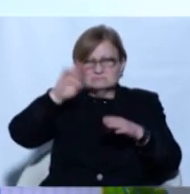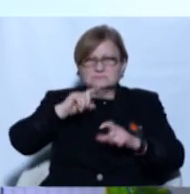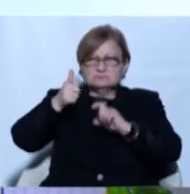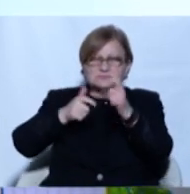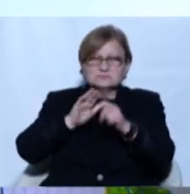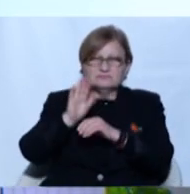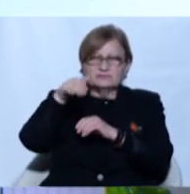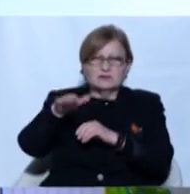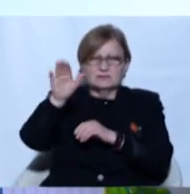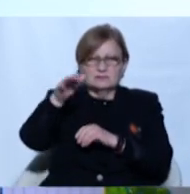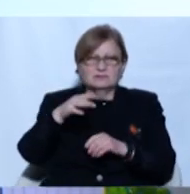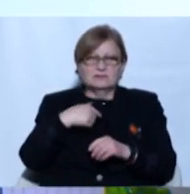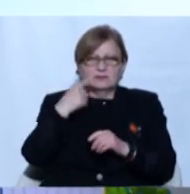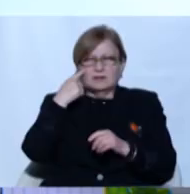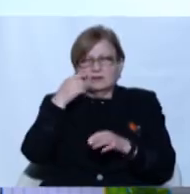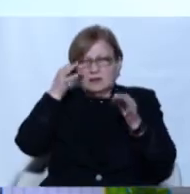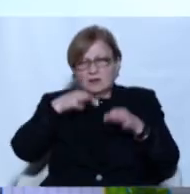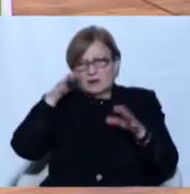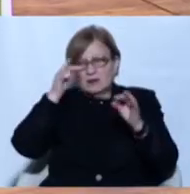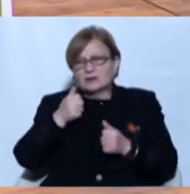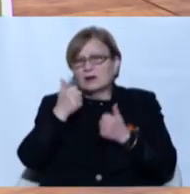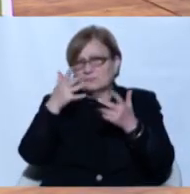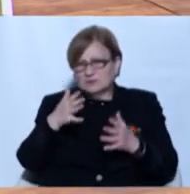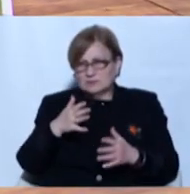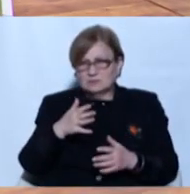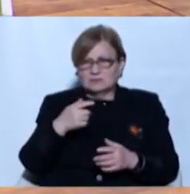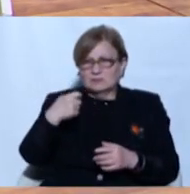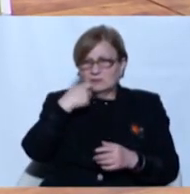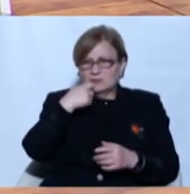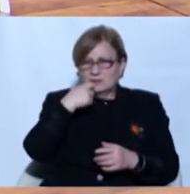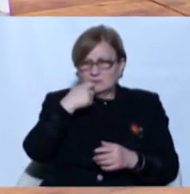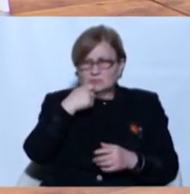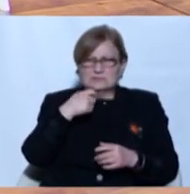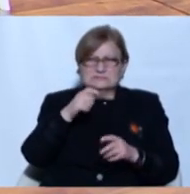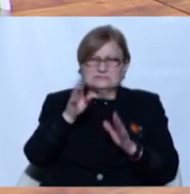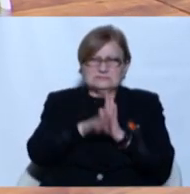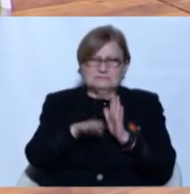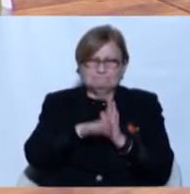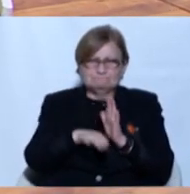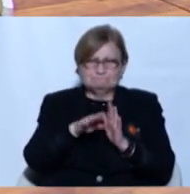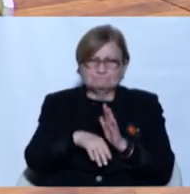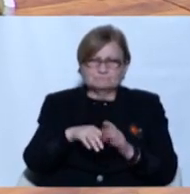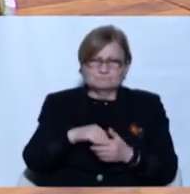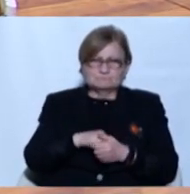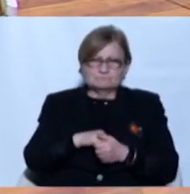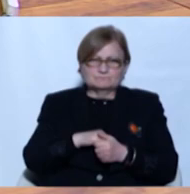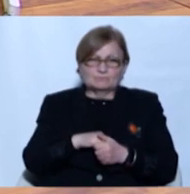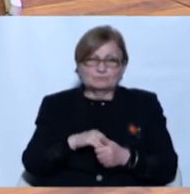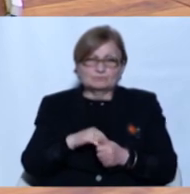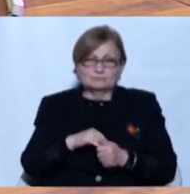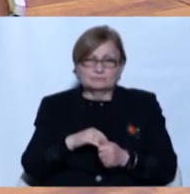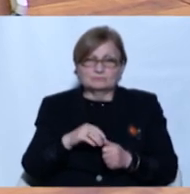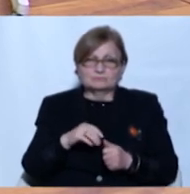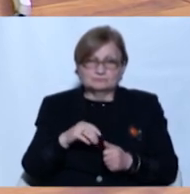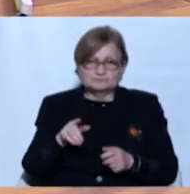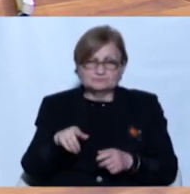იმდენია, მუდმივად თვალთან აკადი, დუღარეცრებლი იმდენია, მაჭამეს დუმა და ალი მახრიპეს ხინკლის წვენია მეოთხე